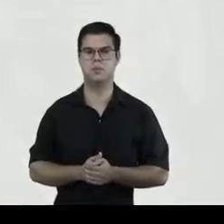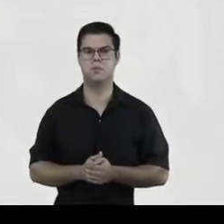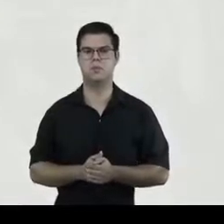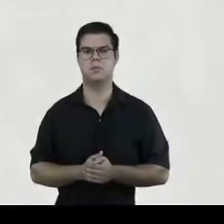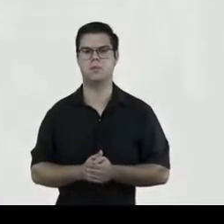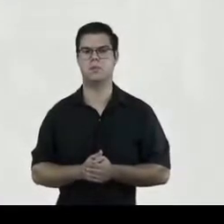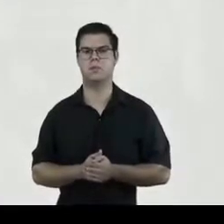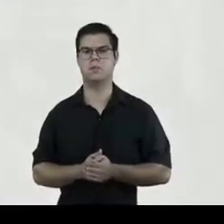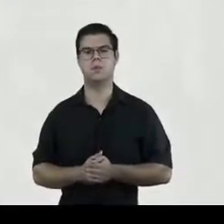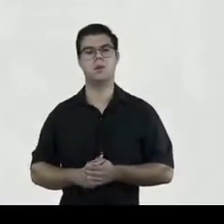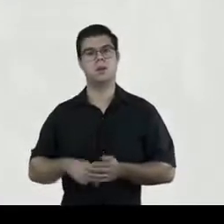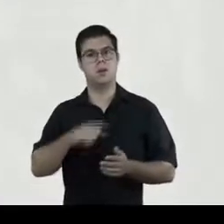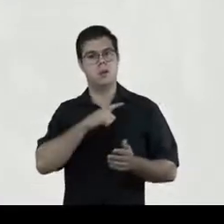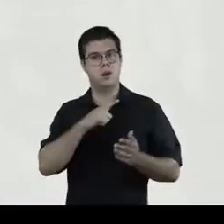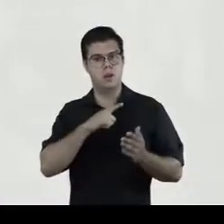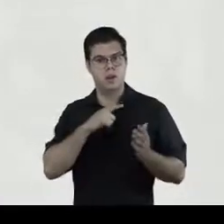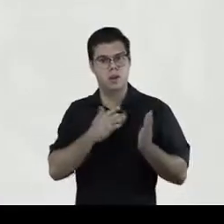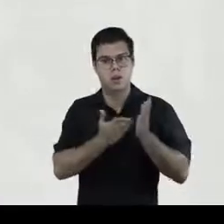verne. Fin.